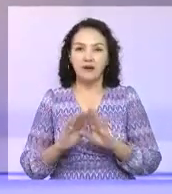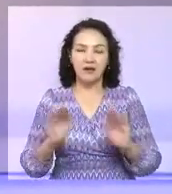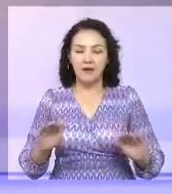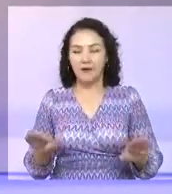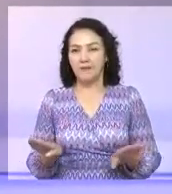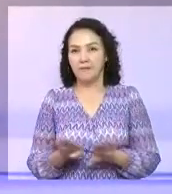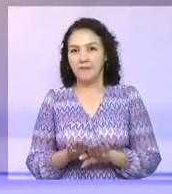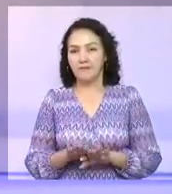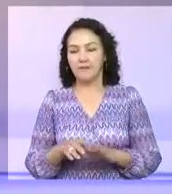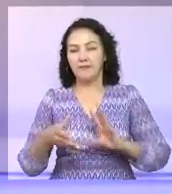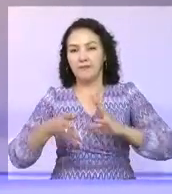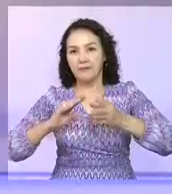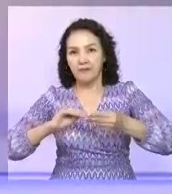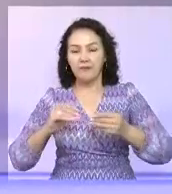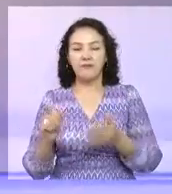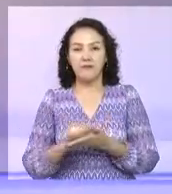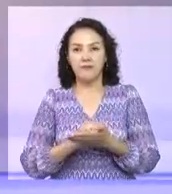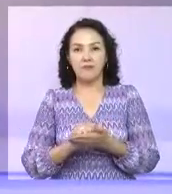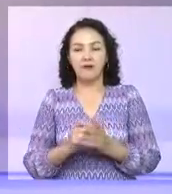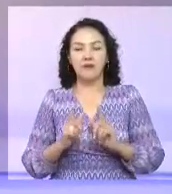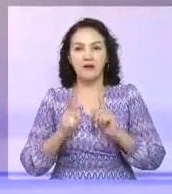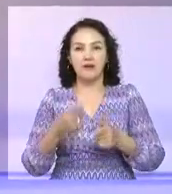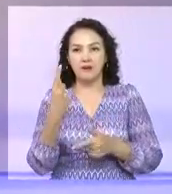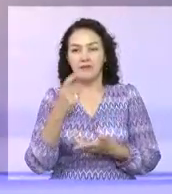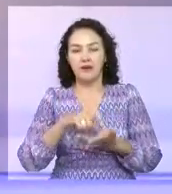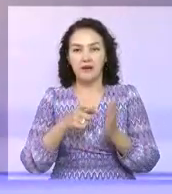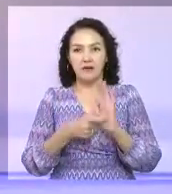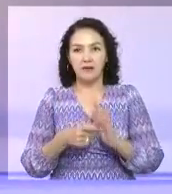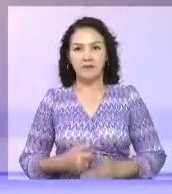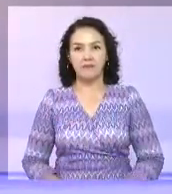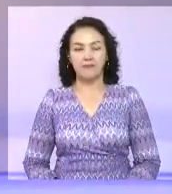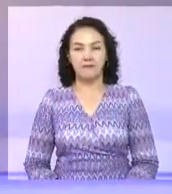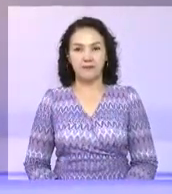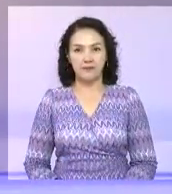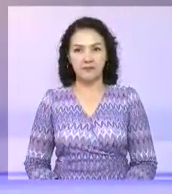также подвели итоги приема документов для поступления в первые классы.